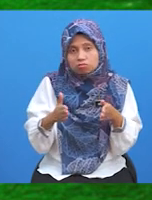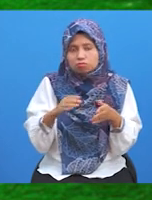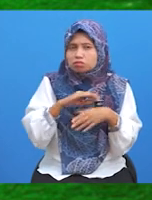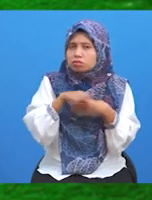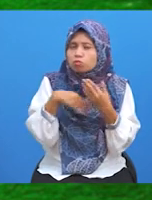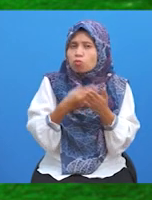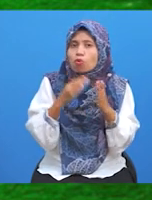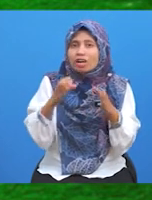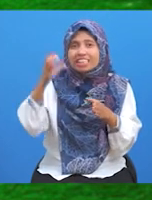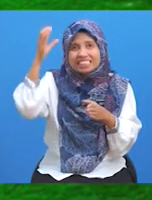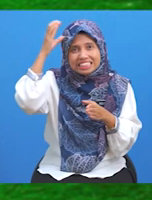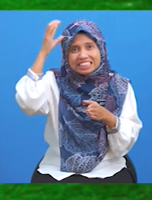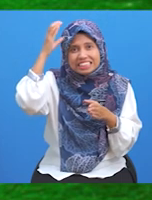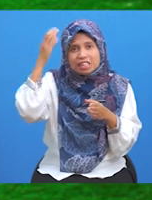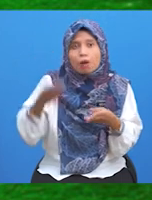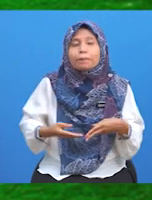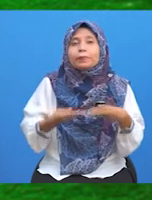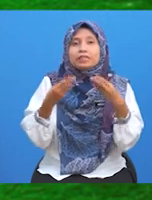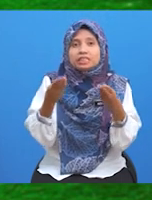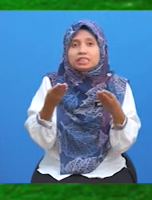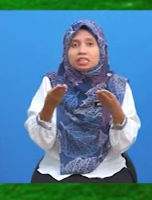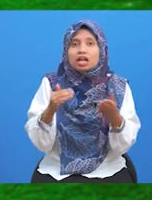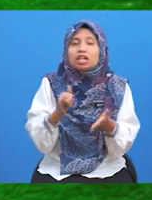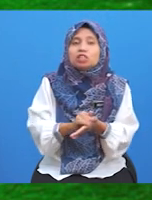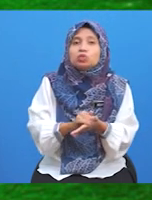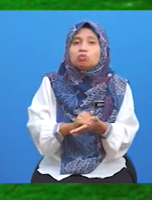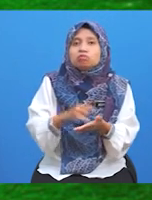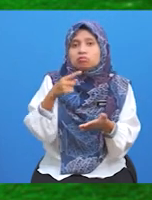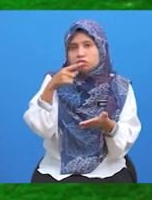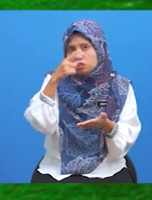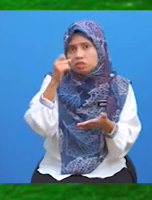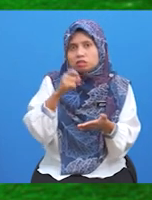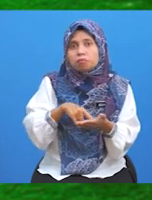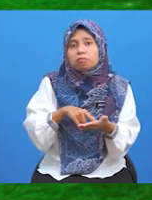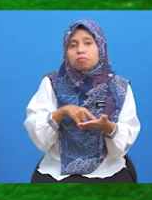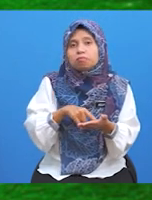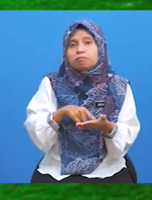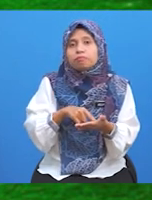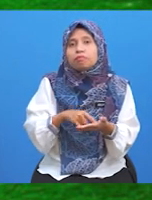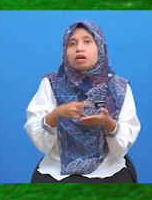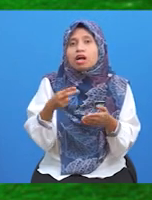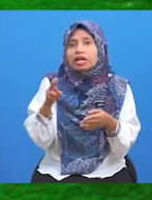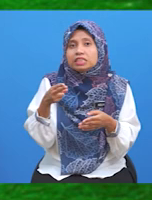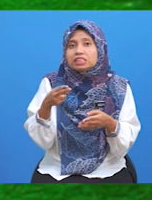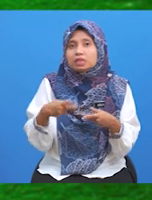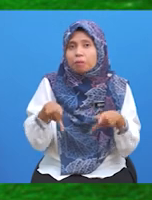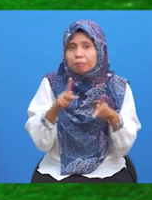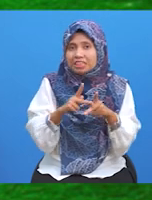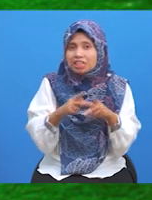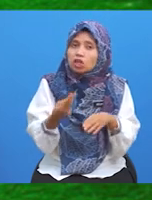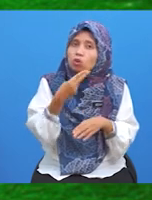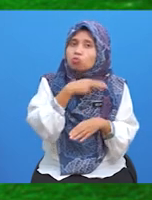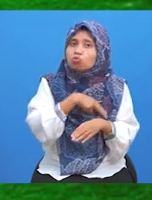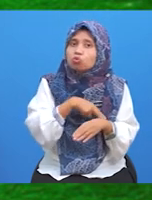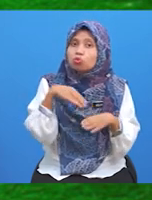majoriti orang Cina menyokong penyerahan tersebut. Ini kerana kebanyakan orang Cina hanya mementingkan keuntungan